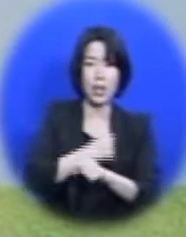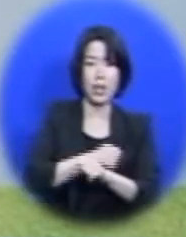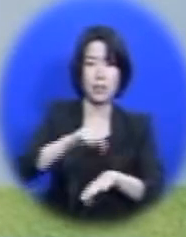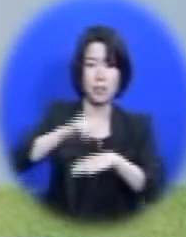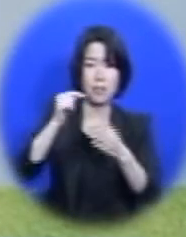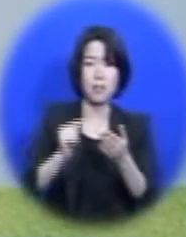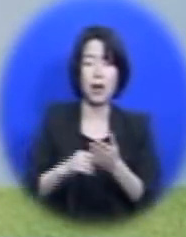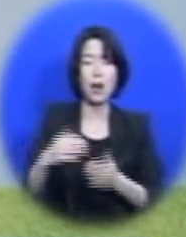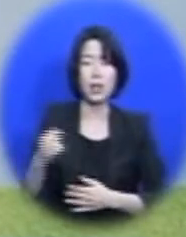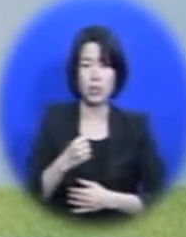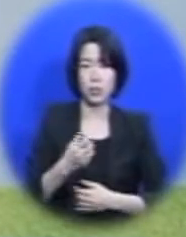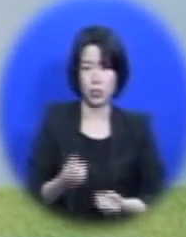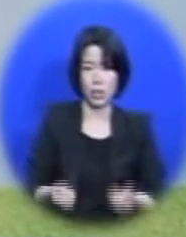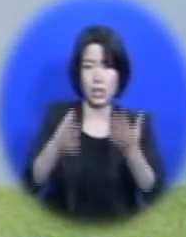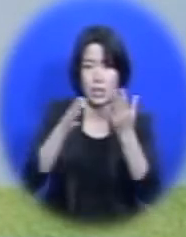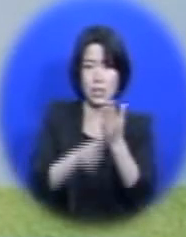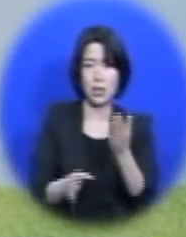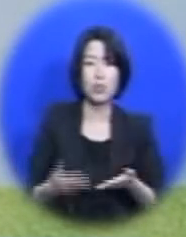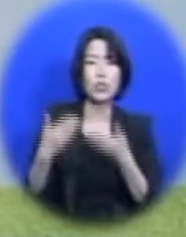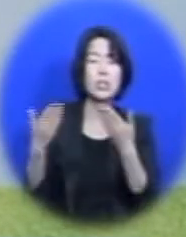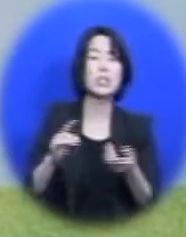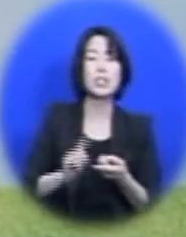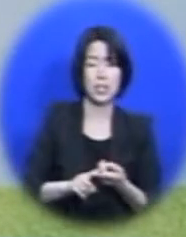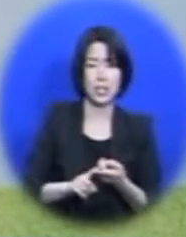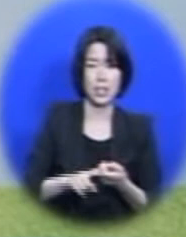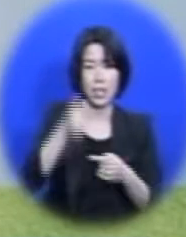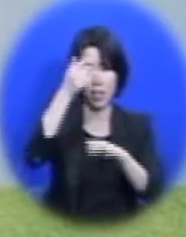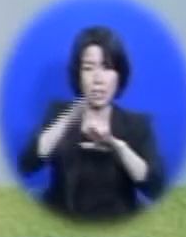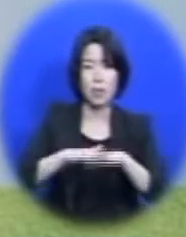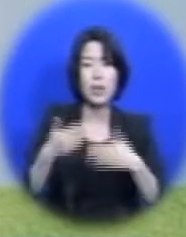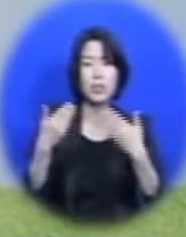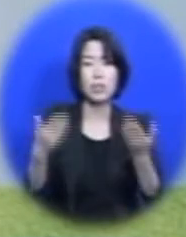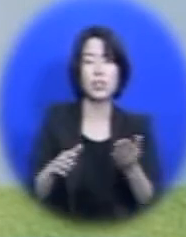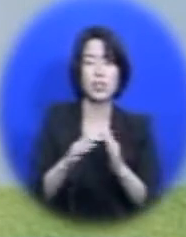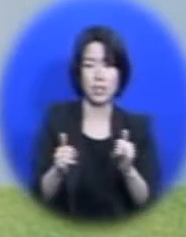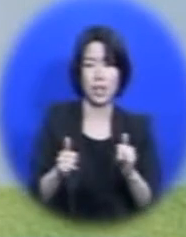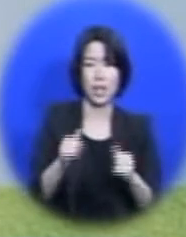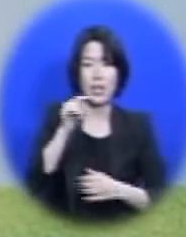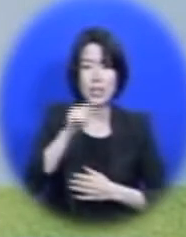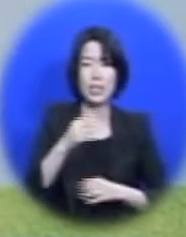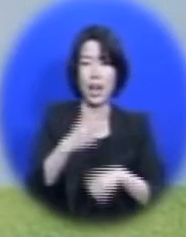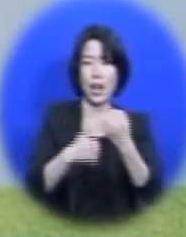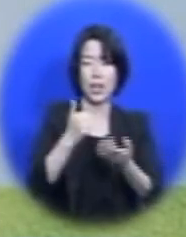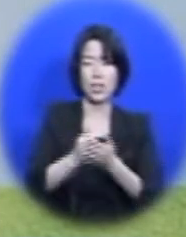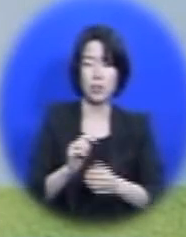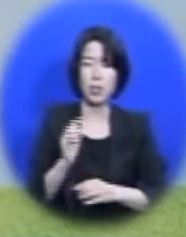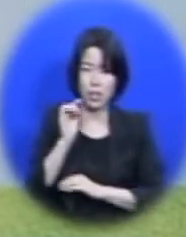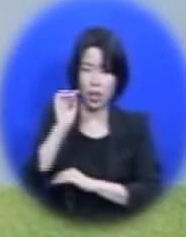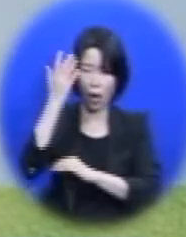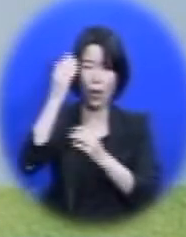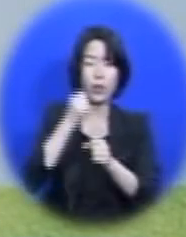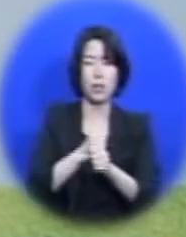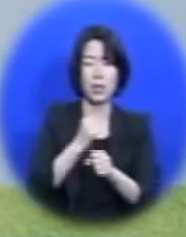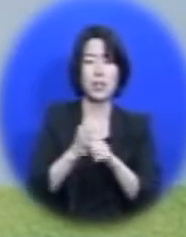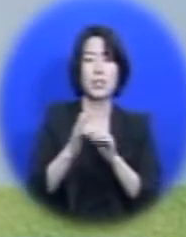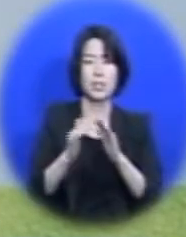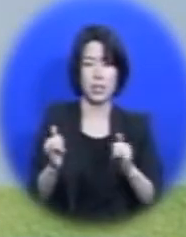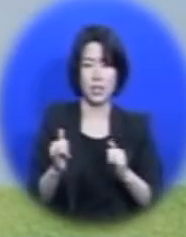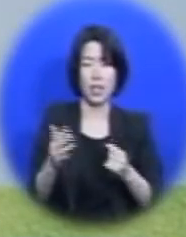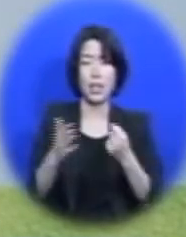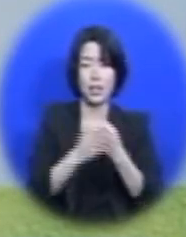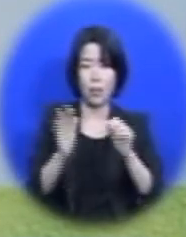하나님께 제물을 바치는 자, 예배 드리는 자, 그가 하나님을 영화롭게 하는 사람이라.